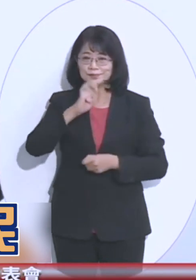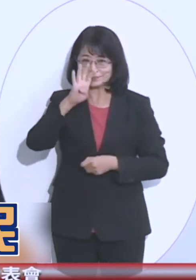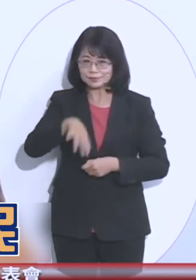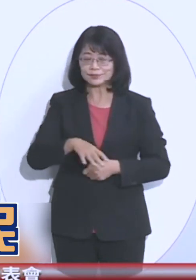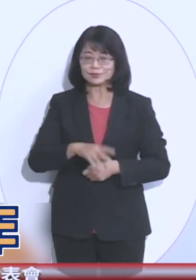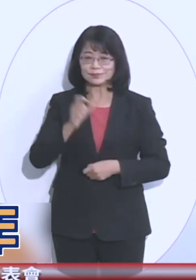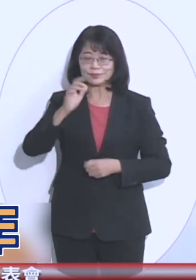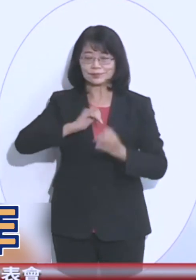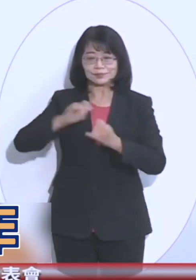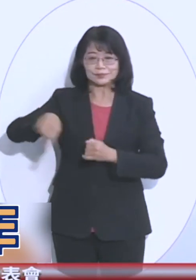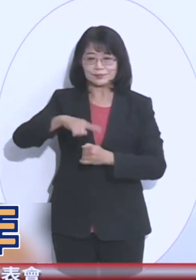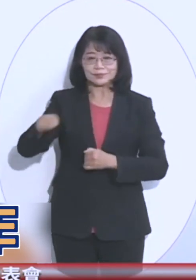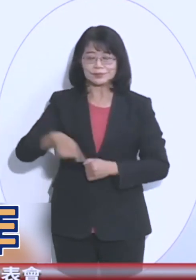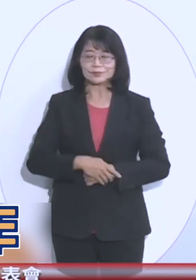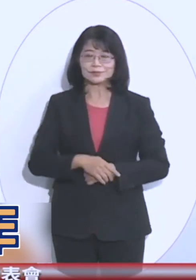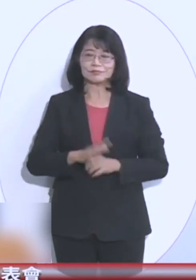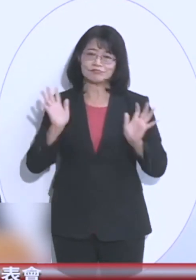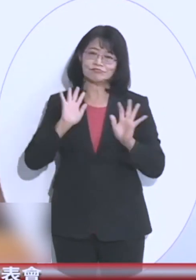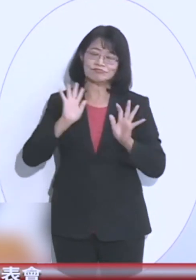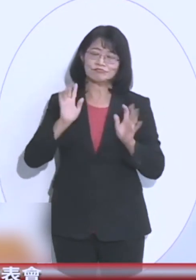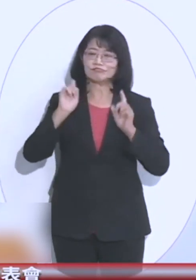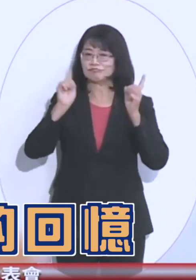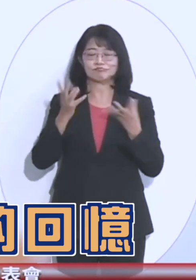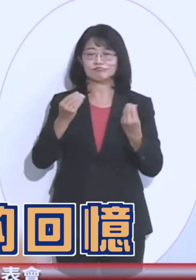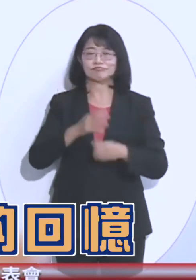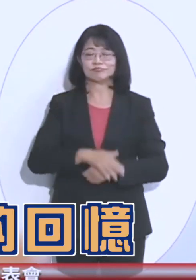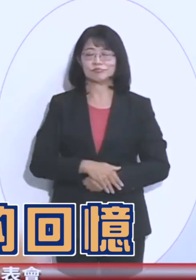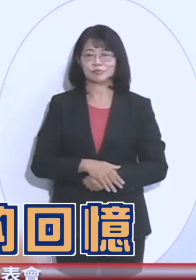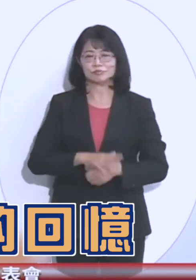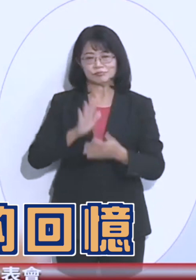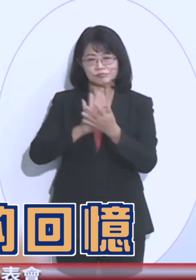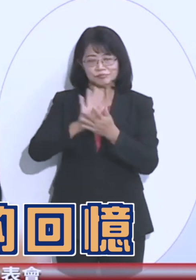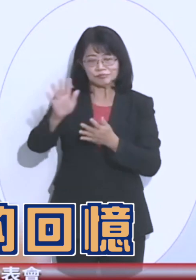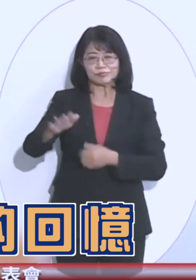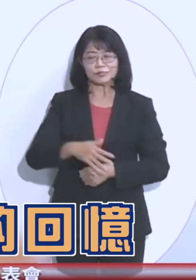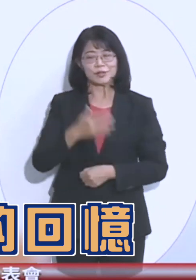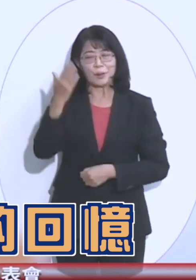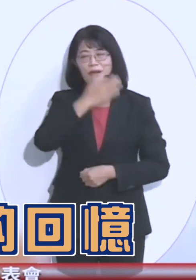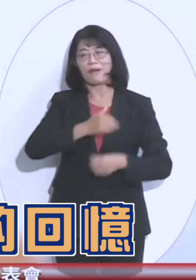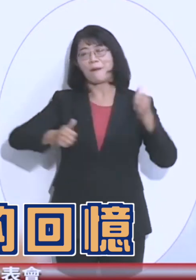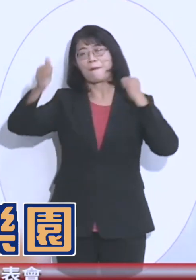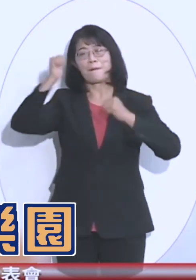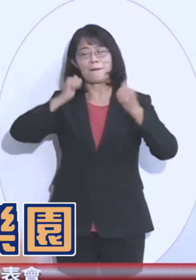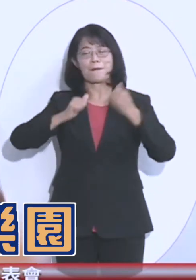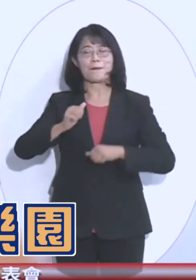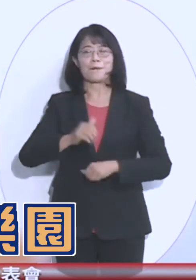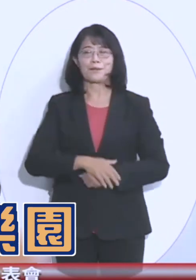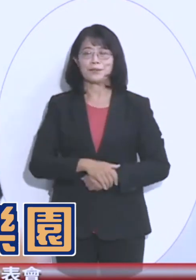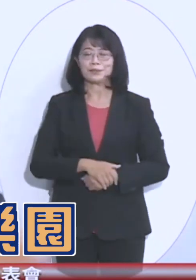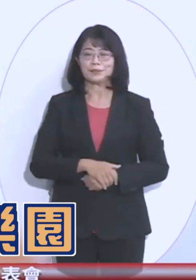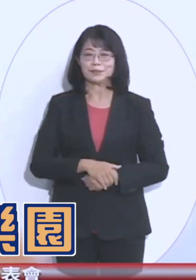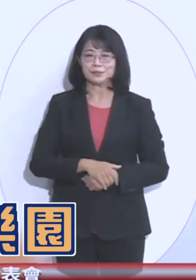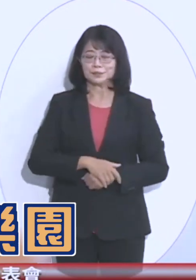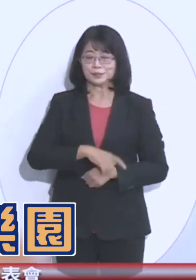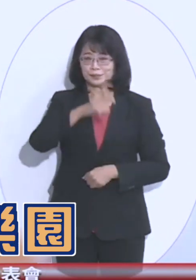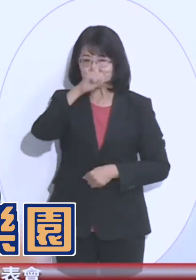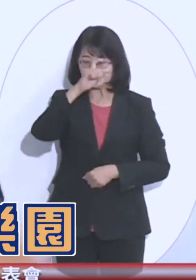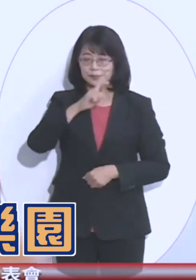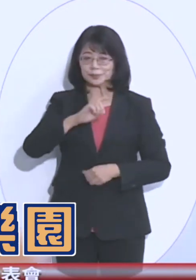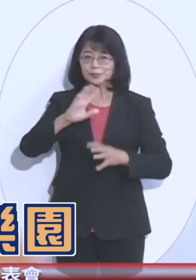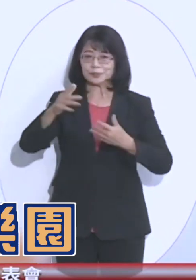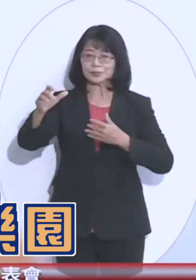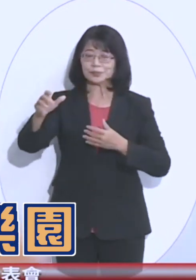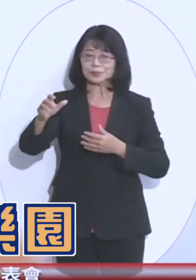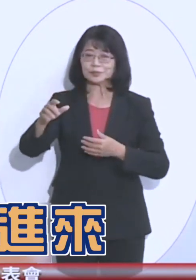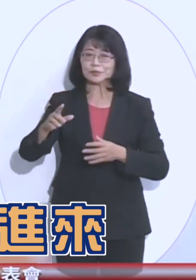咱的台南市民几乎无当然啦。我要让恁有一个未来美好的回忆。我会引进呢主